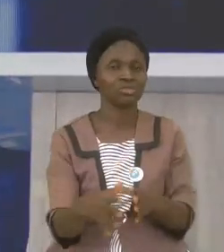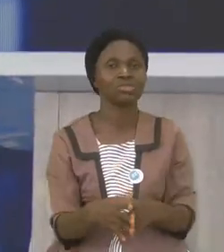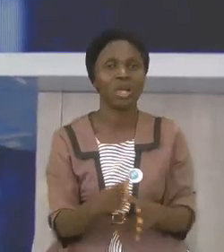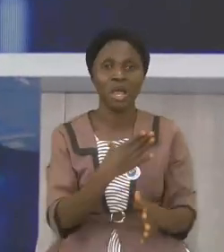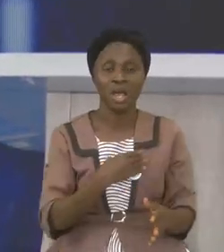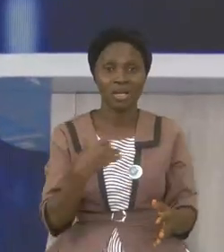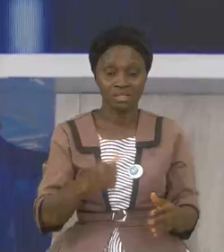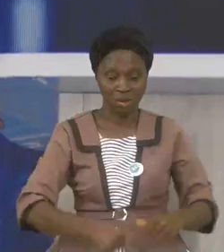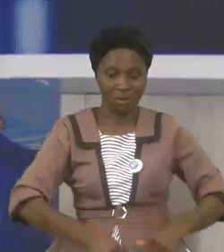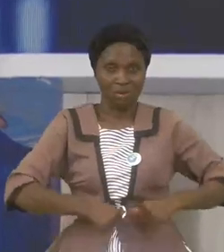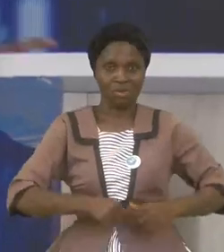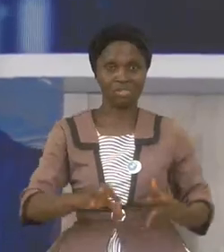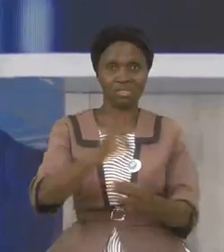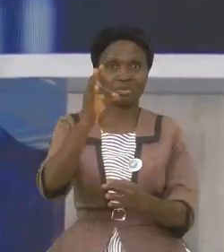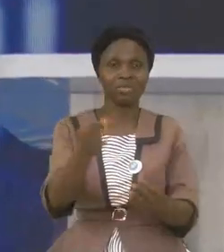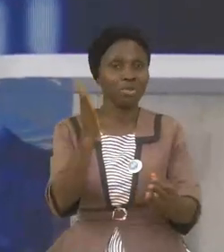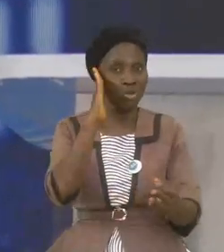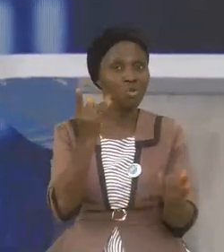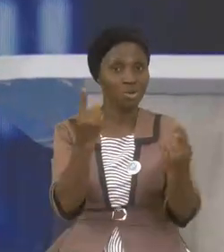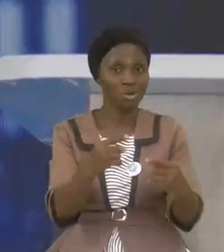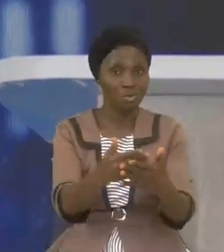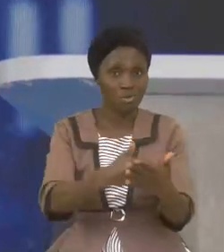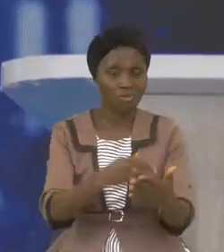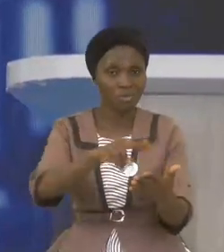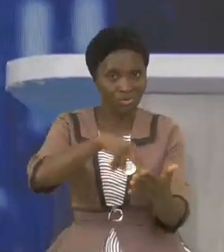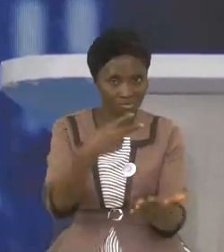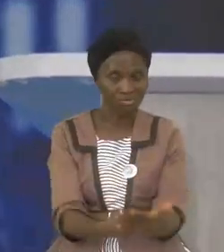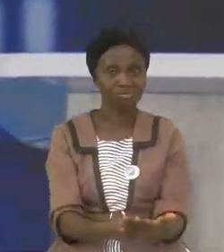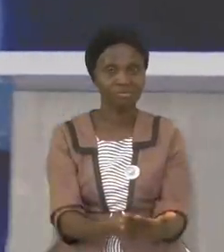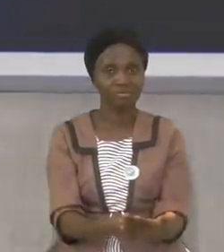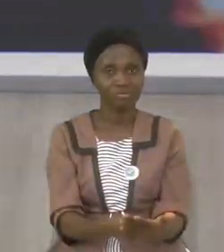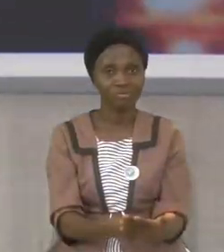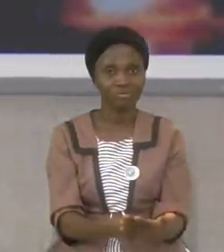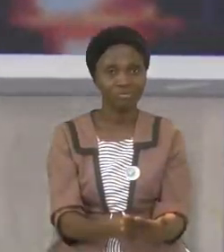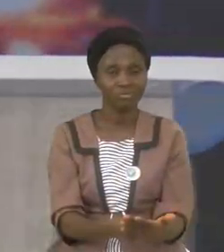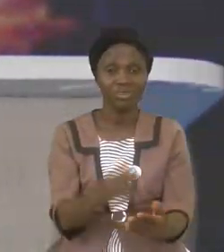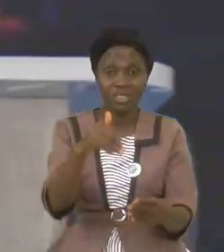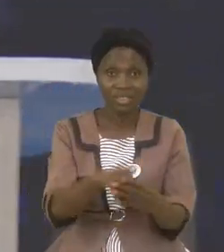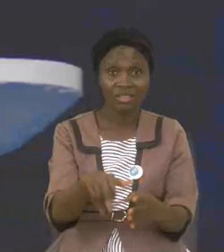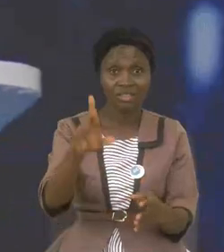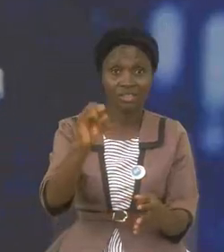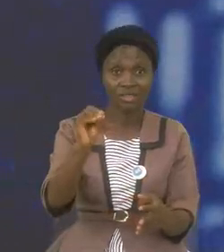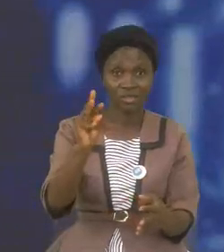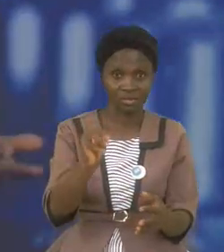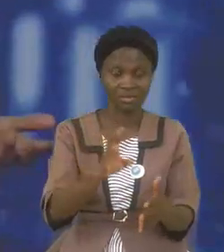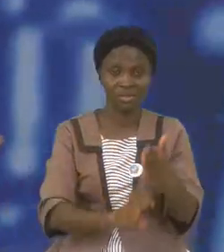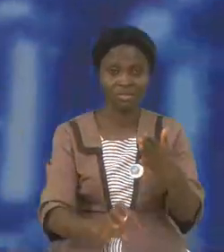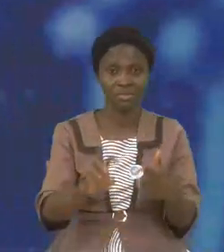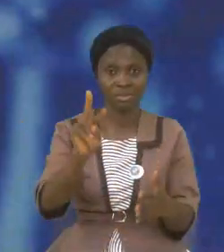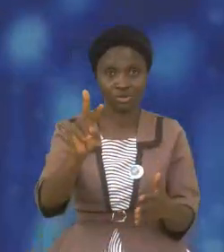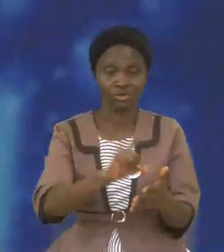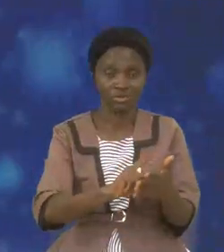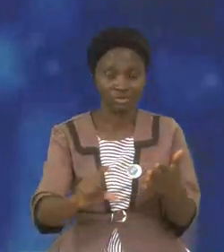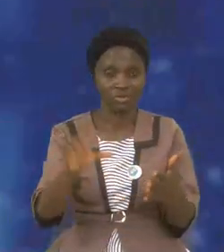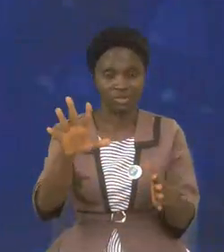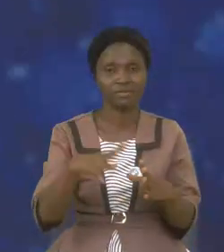bas. Alors, c'est dit que l'arrogance précède la ruine et l'orgueil précède la